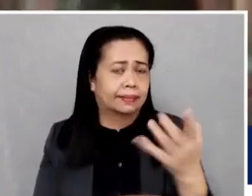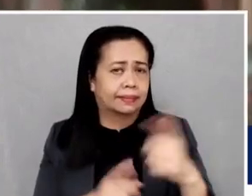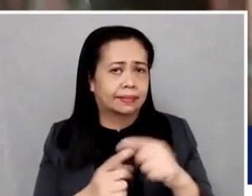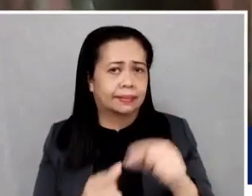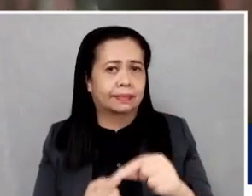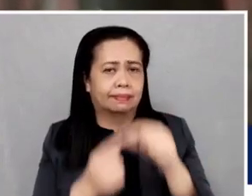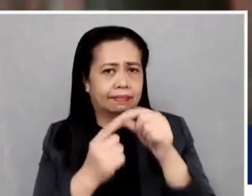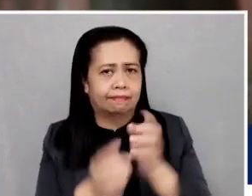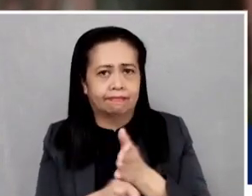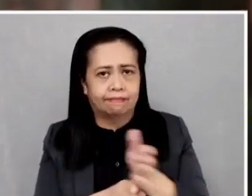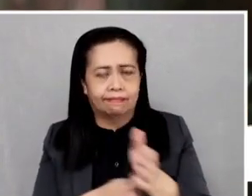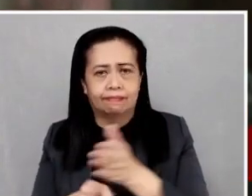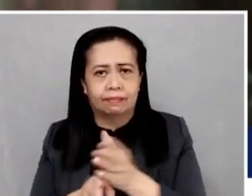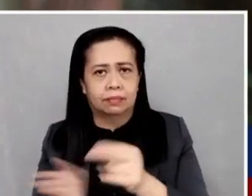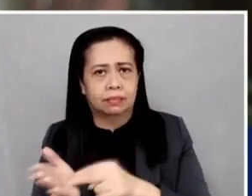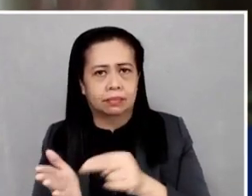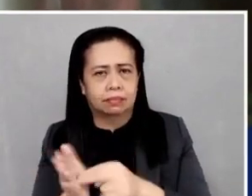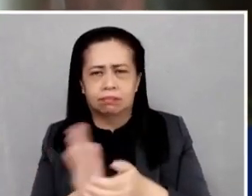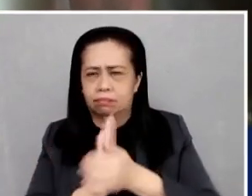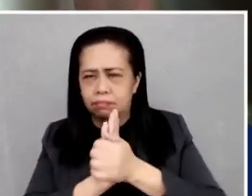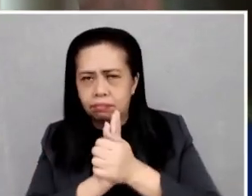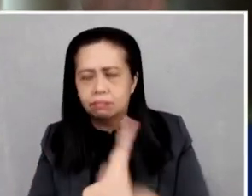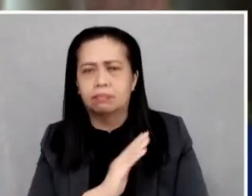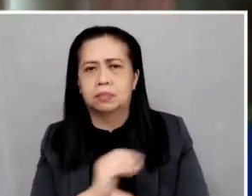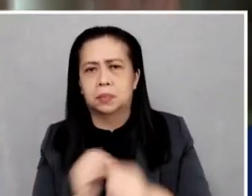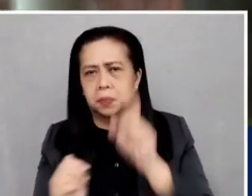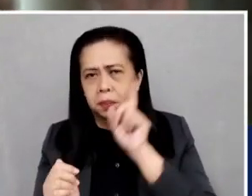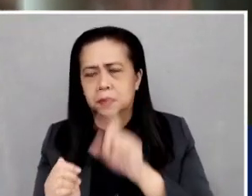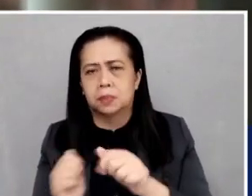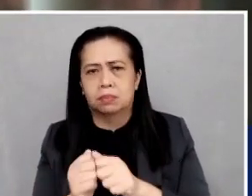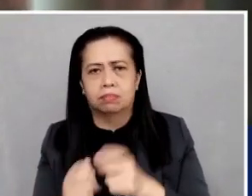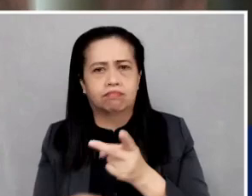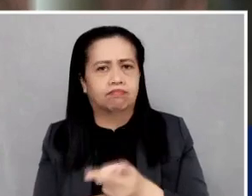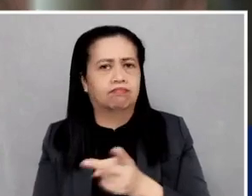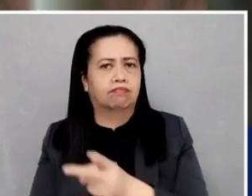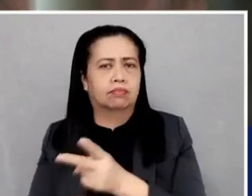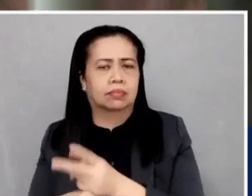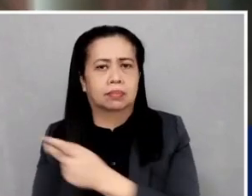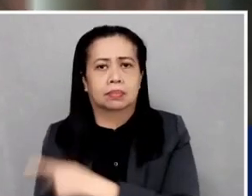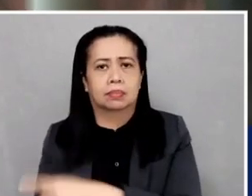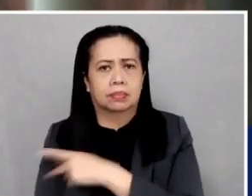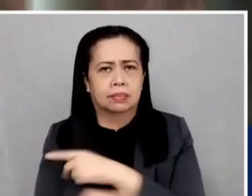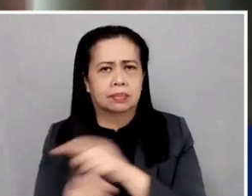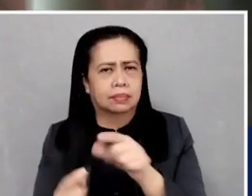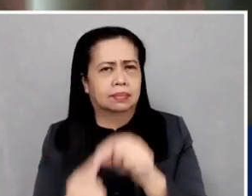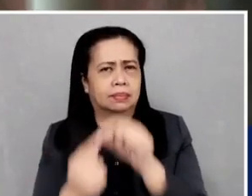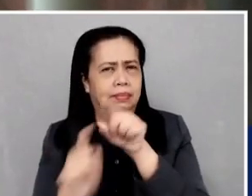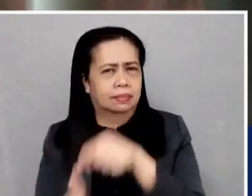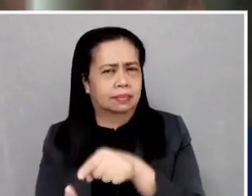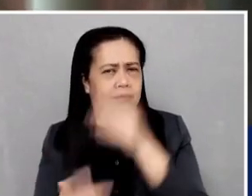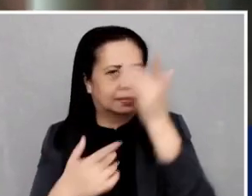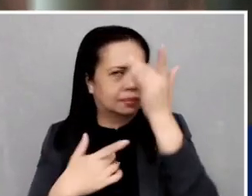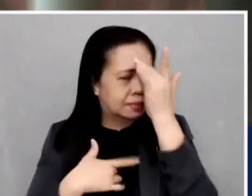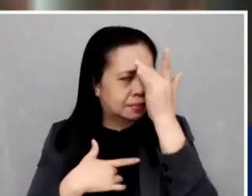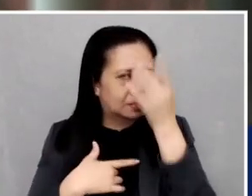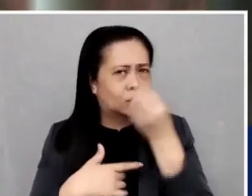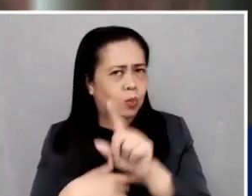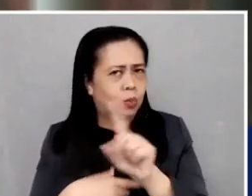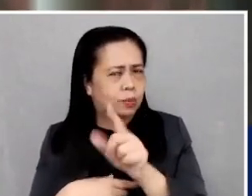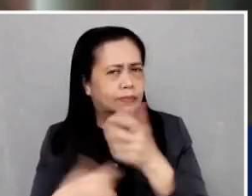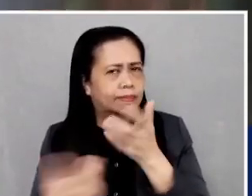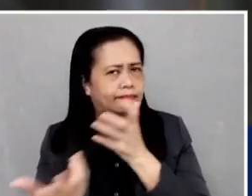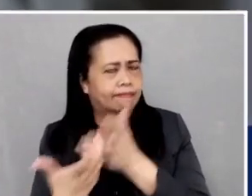specialist nurses o yung mga expert o bihasana sa pangangalaga ng mga pasyenteng may partikular na sakit o